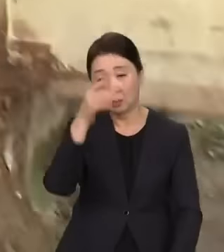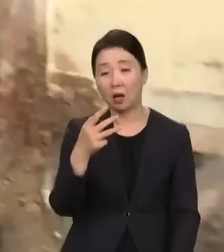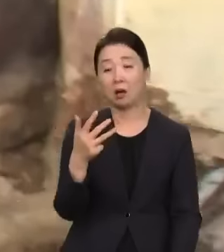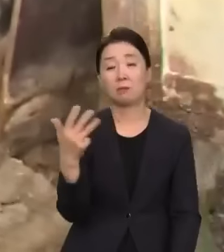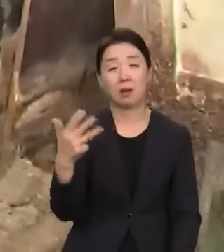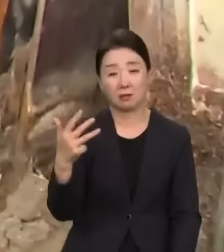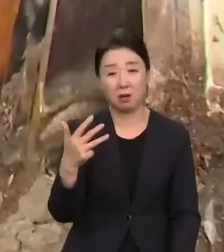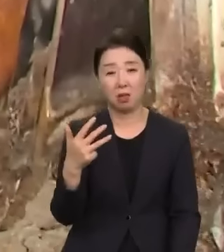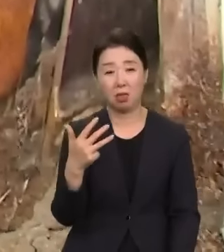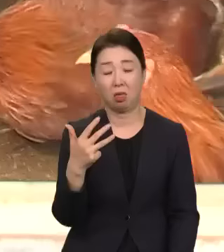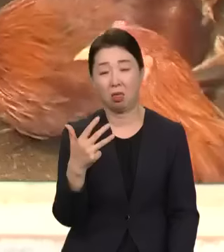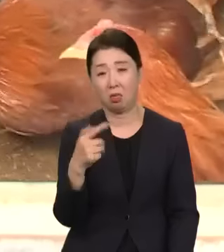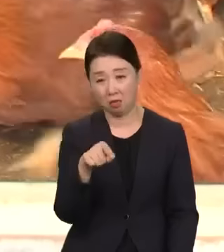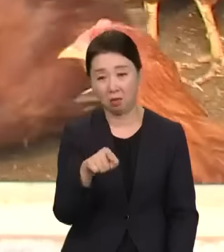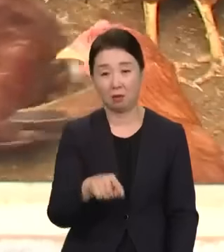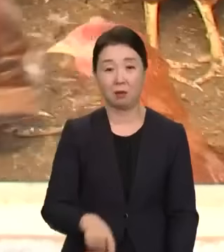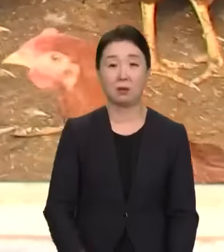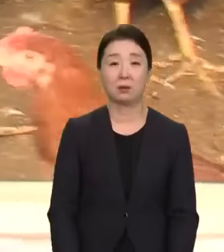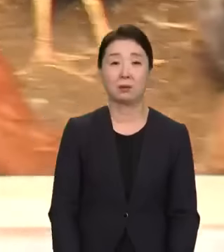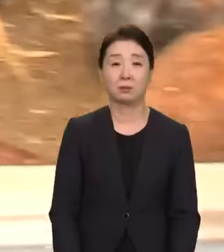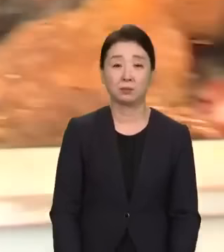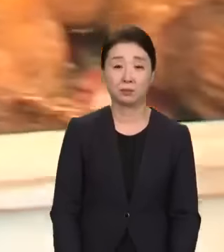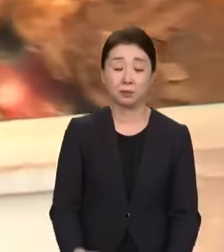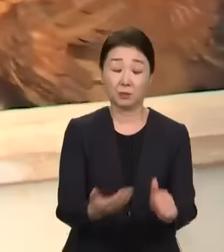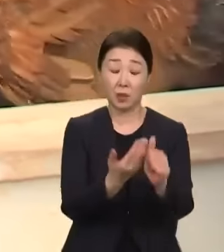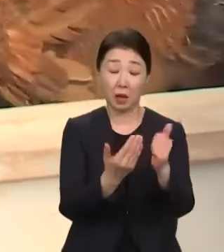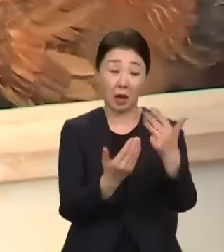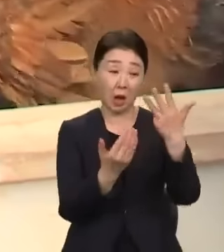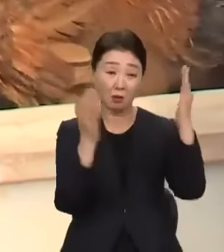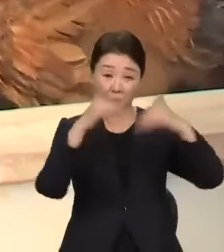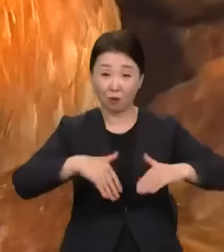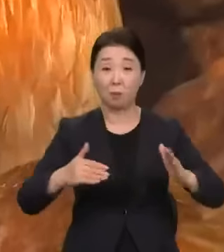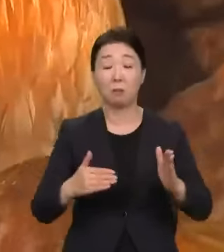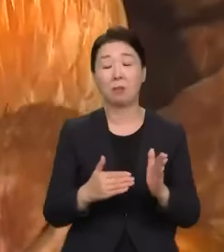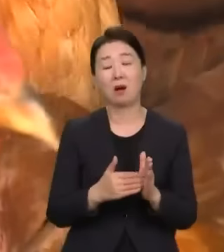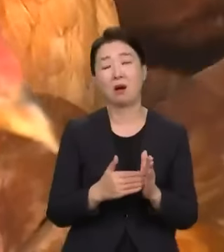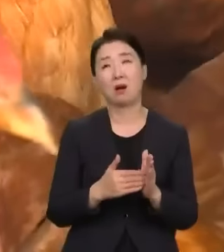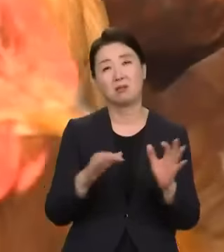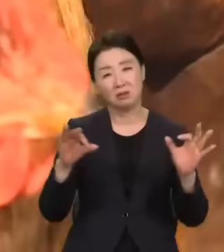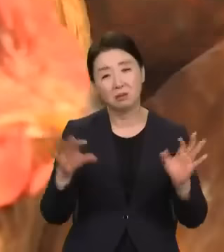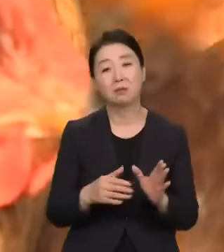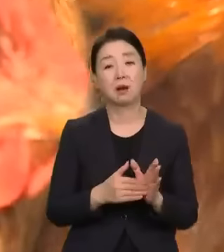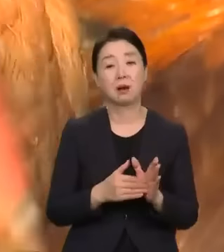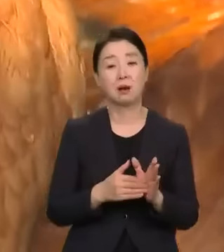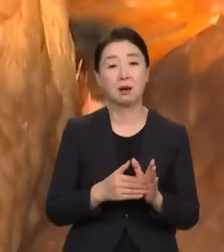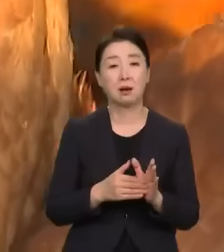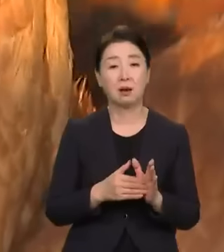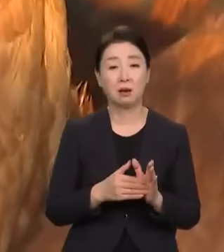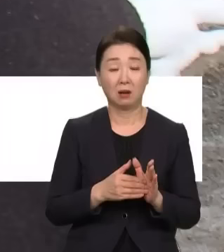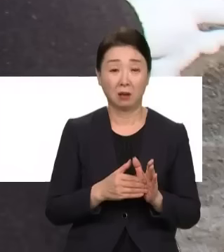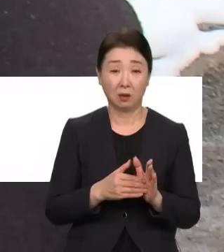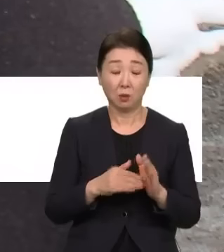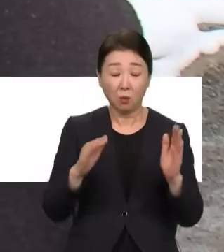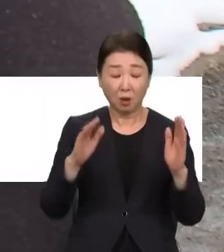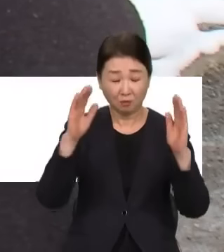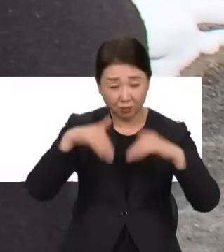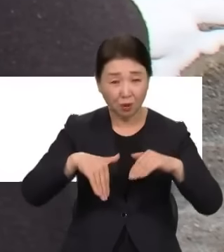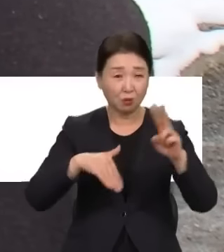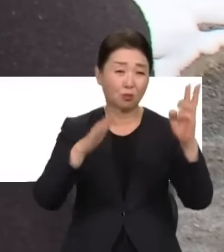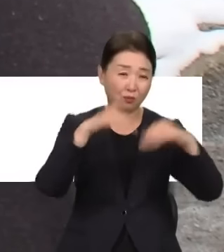끼어 있습니다. 축사 9동이 무너지는 데는 하루도 채 안 걸렸습니다. 두 동만 무너지고